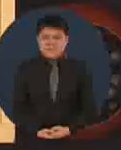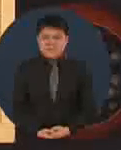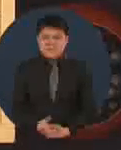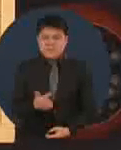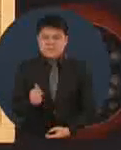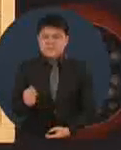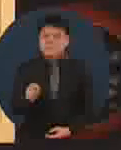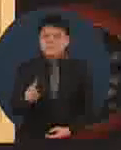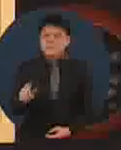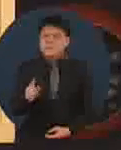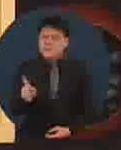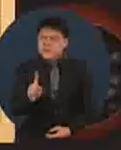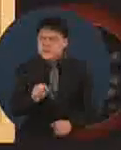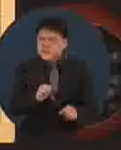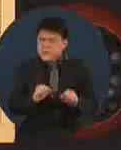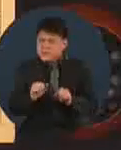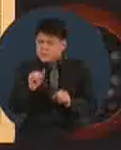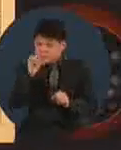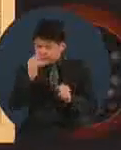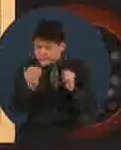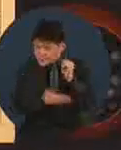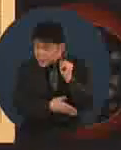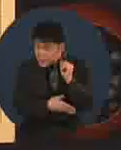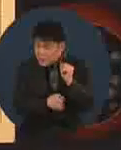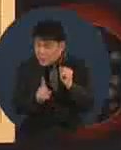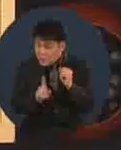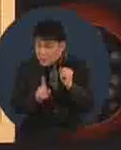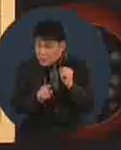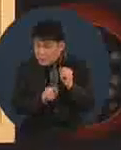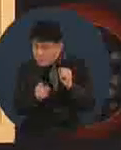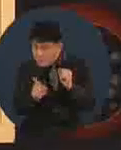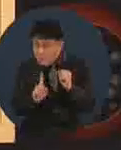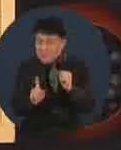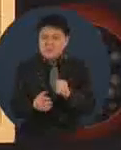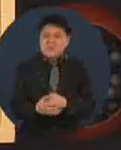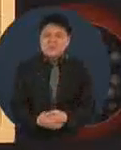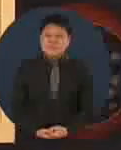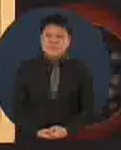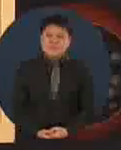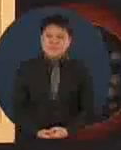과연 어떻게 처리를 할까요? 끊어서 처리합니다.